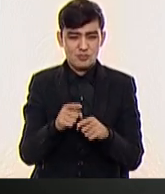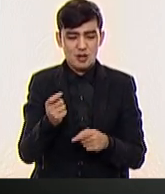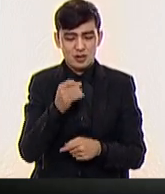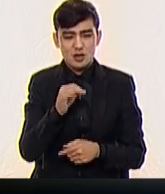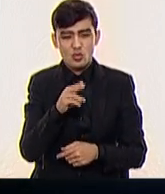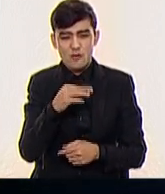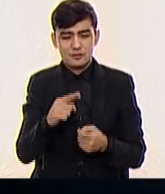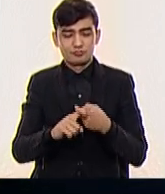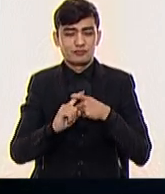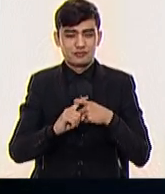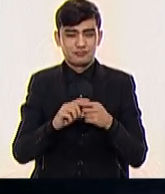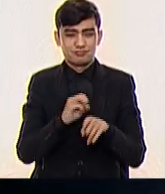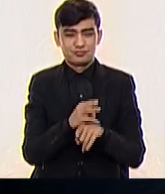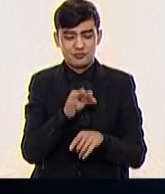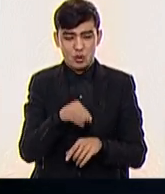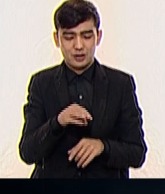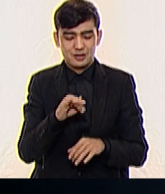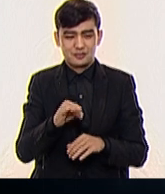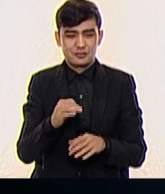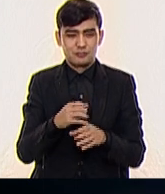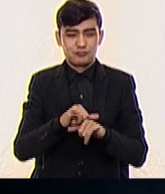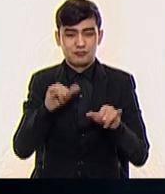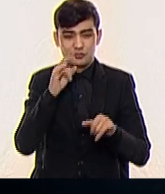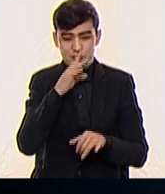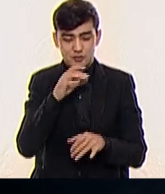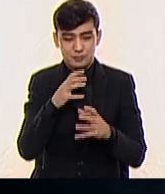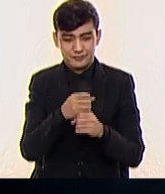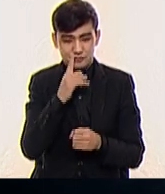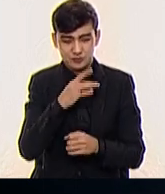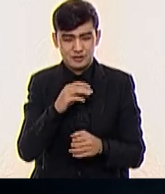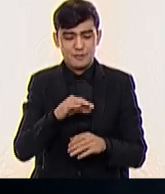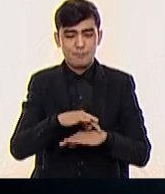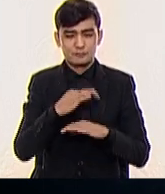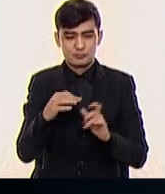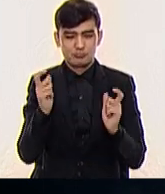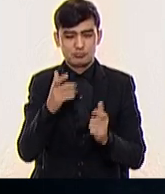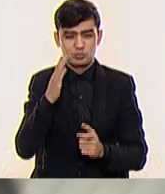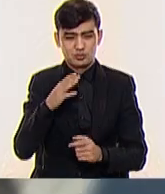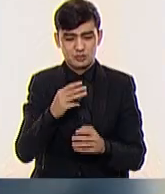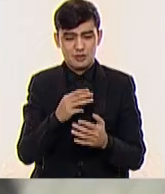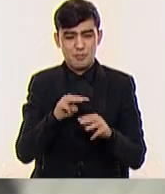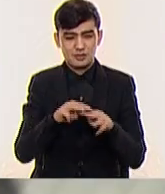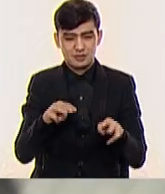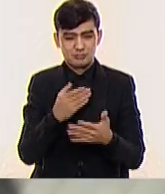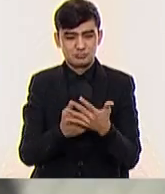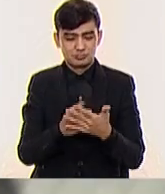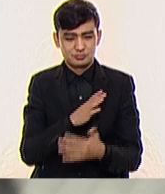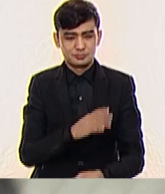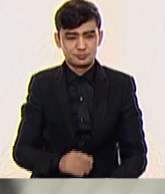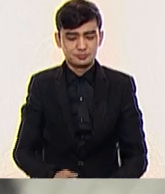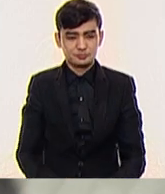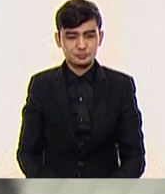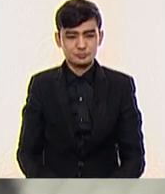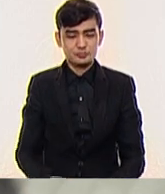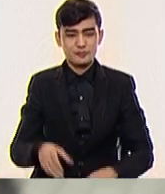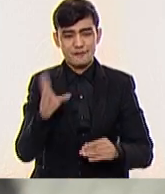жұқтыру қарқыны бәсеңдемесе, қатаң карантиндік шараның болатындығын министрлік ескертіп келеді. Барлық инфекциялық ауруханалардың